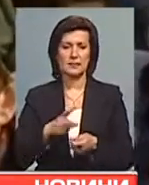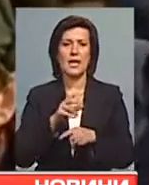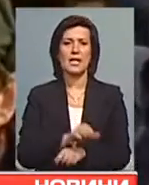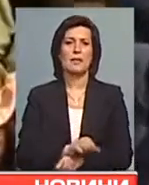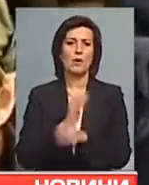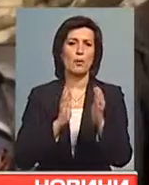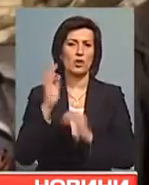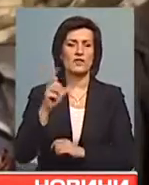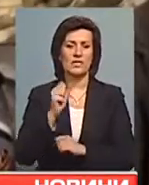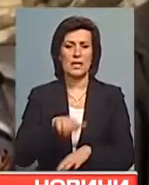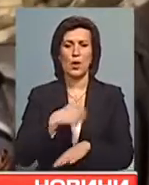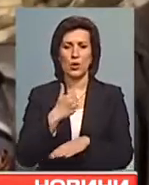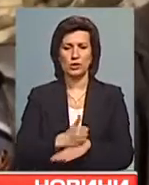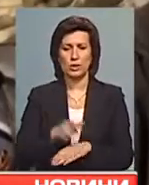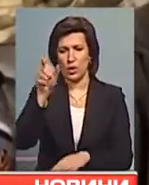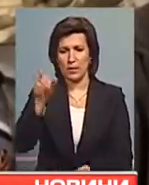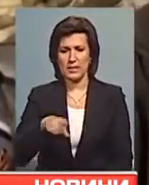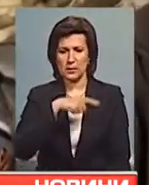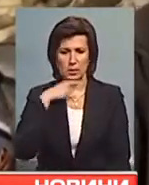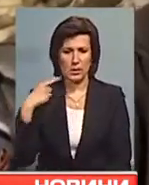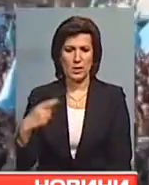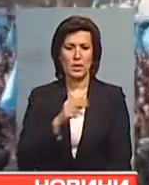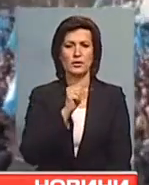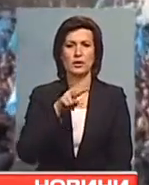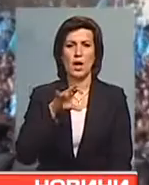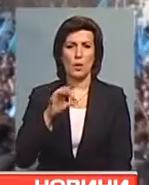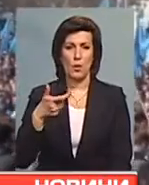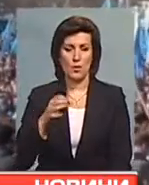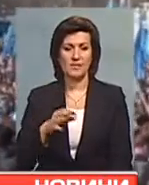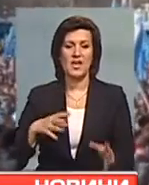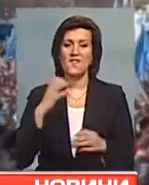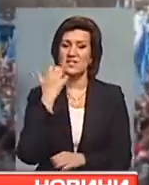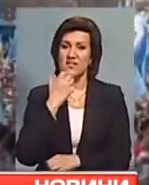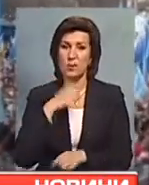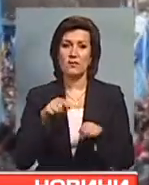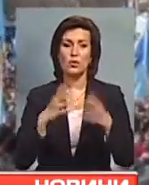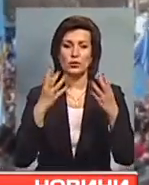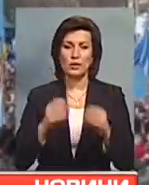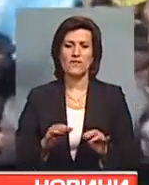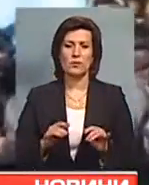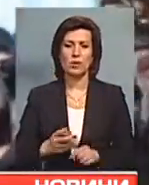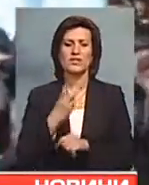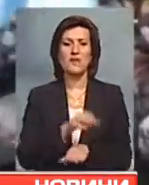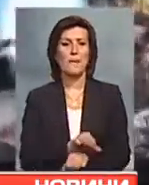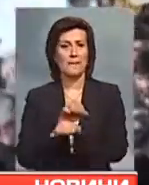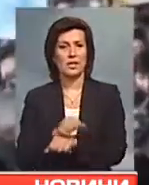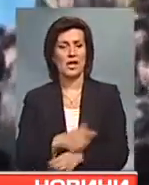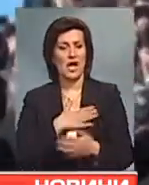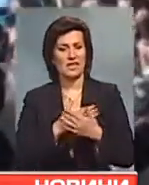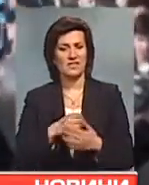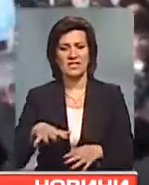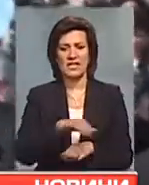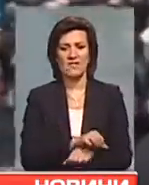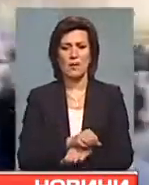проголосували за його очільника громадянина Росії Олексія Чалого у Сімферополі того ж дня відбулися два мітинги активісти